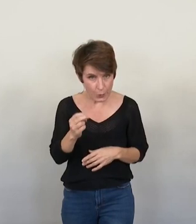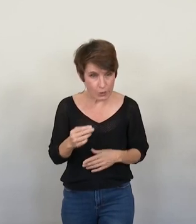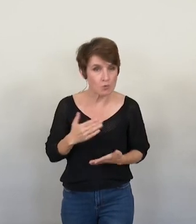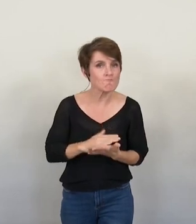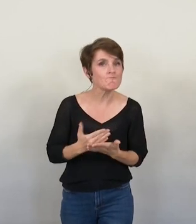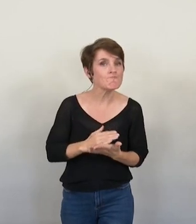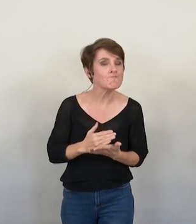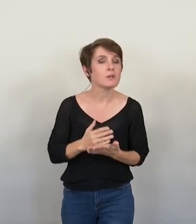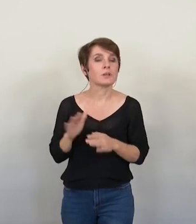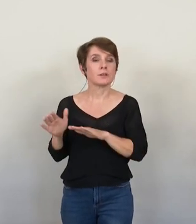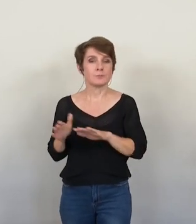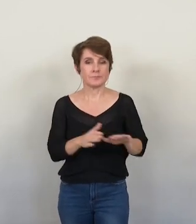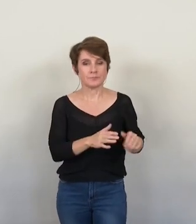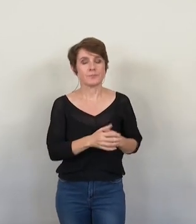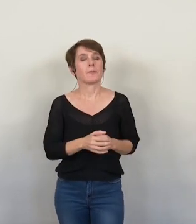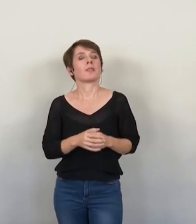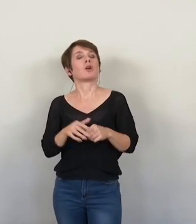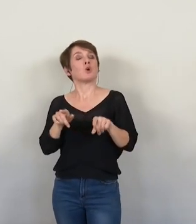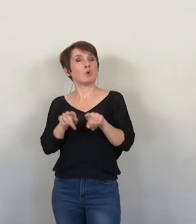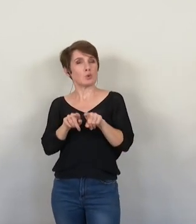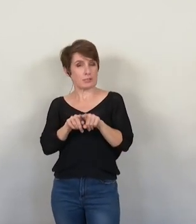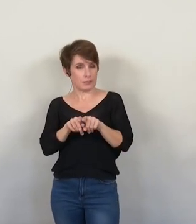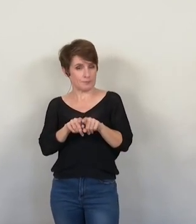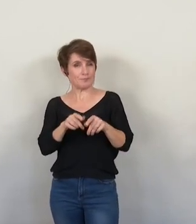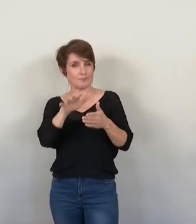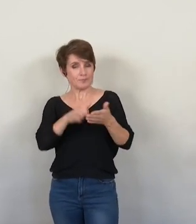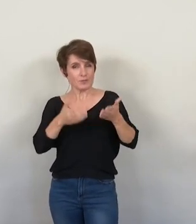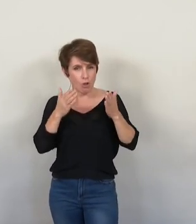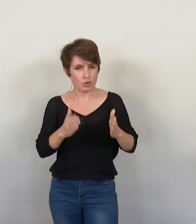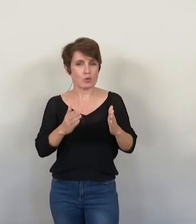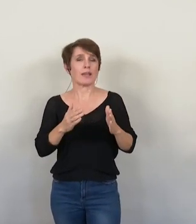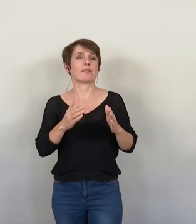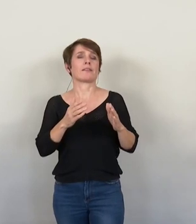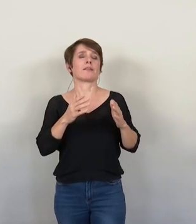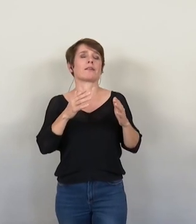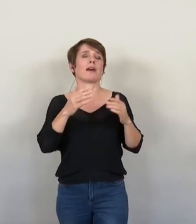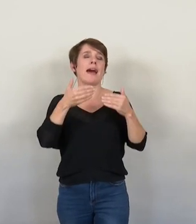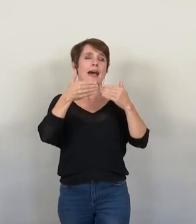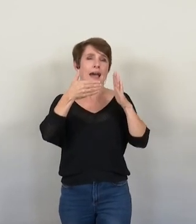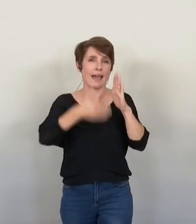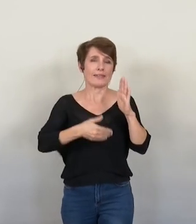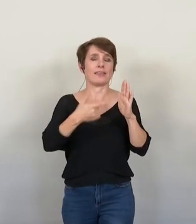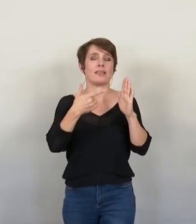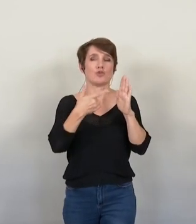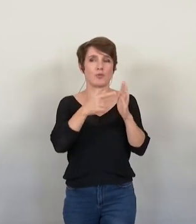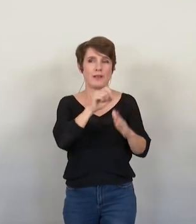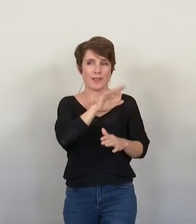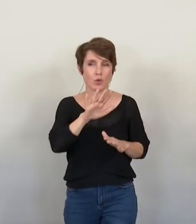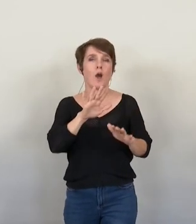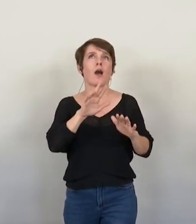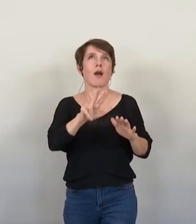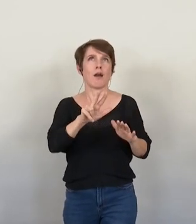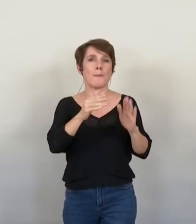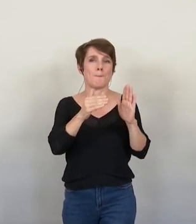rendu acte sur l'arrêté 2023 1099 là aussi les Grenoblois méritent d'être tenus informés